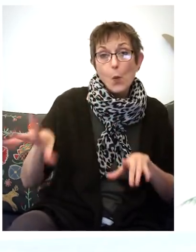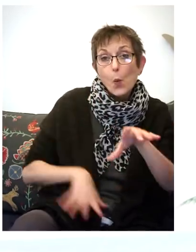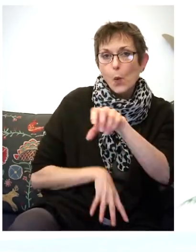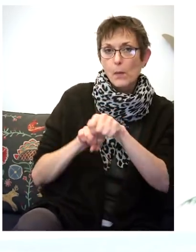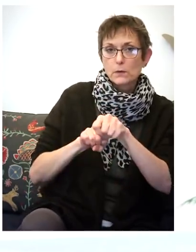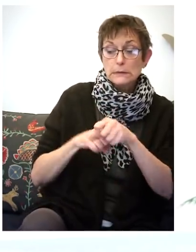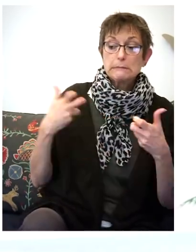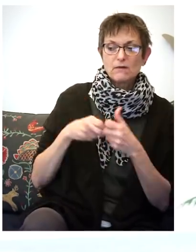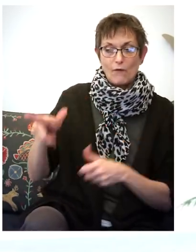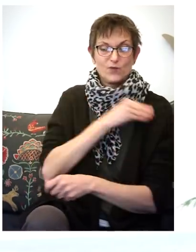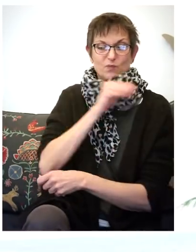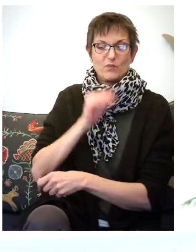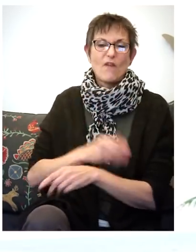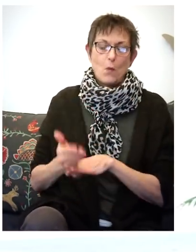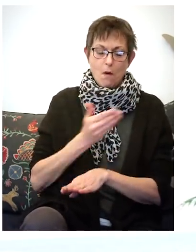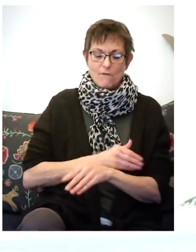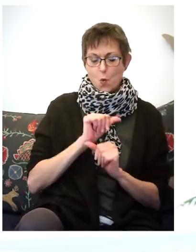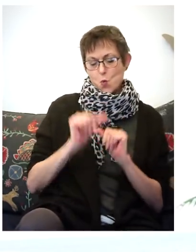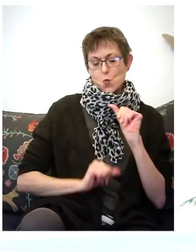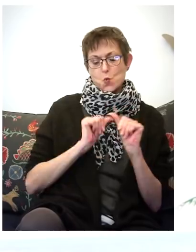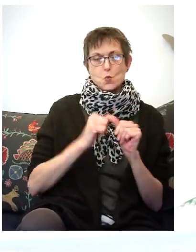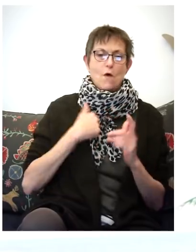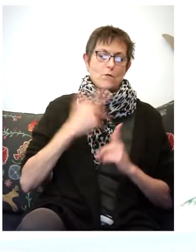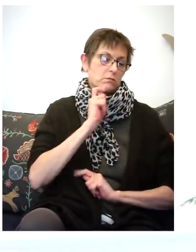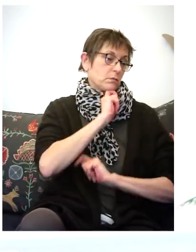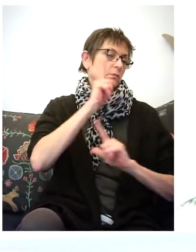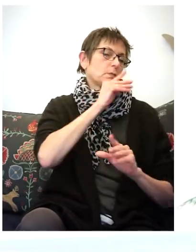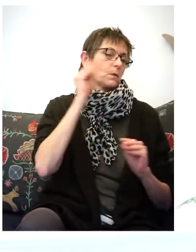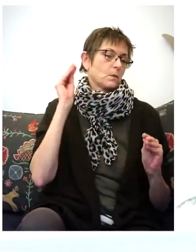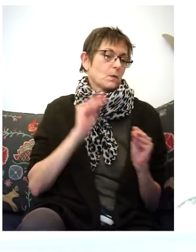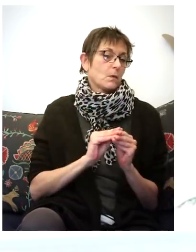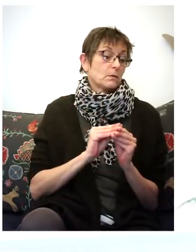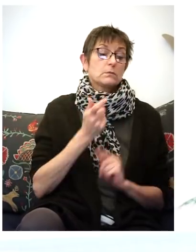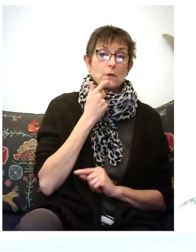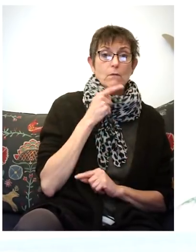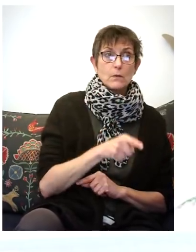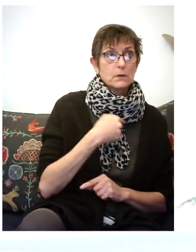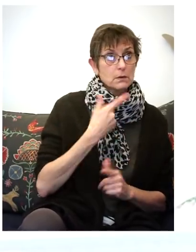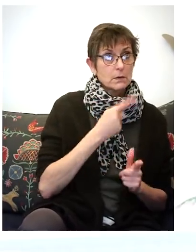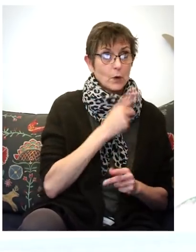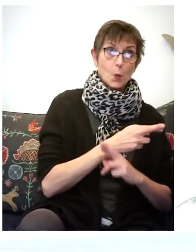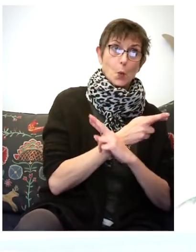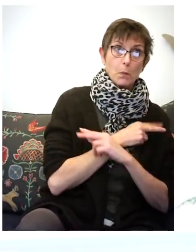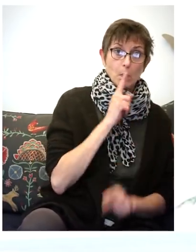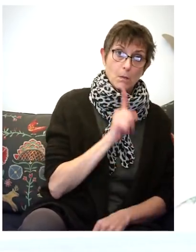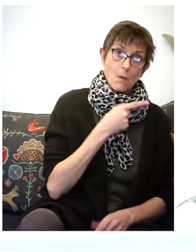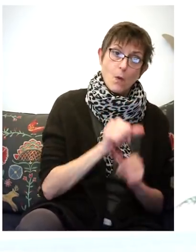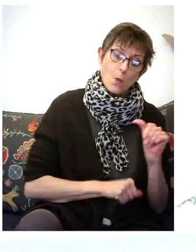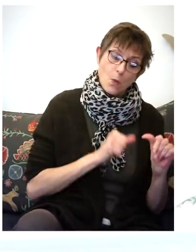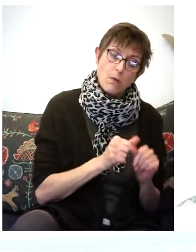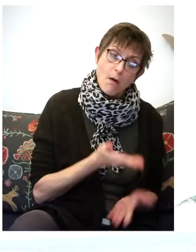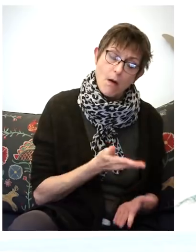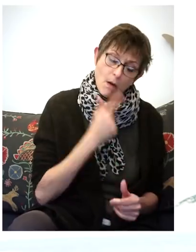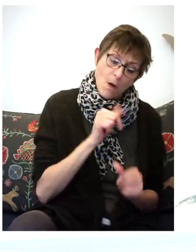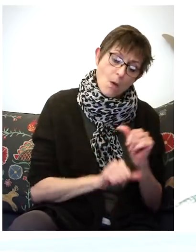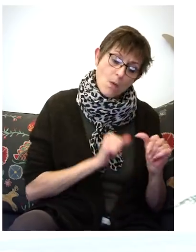exemple me lever 1 heure plus tôt pour aller faire le sport, pour garder l'exemple de tout à l'heure, ce que je vais supprimer du coup, c'est 1 heure de repos dans ma journée. Ce que